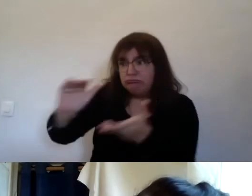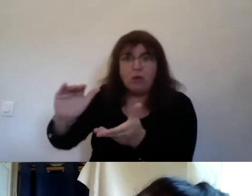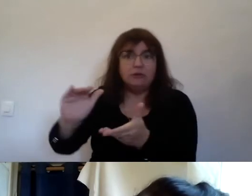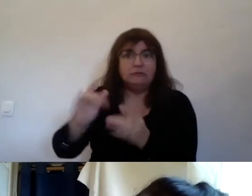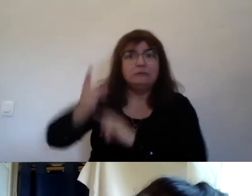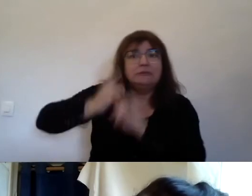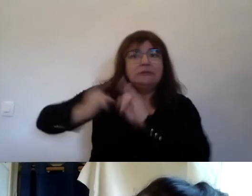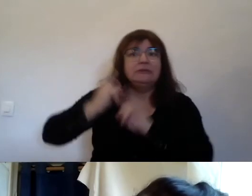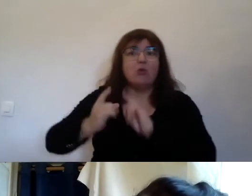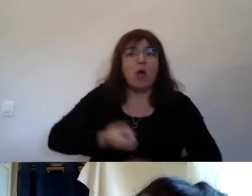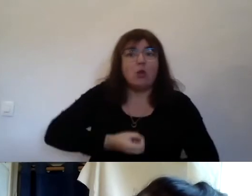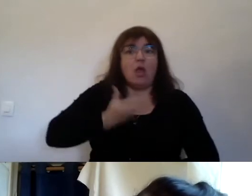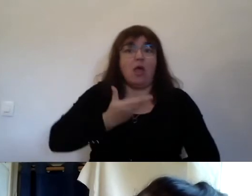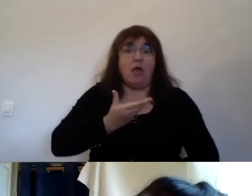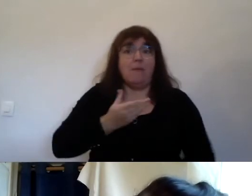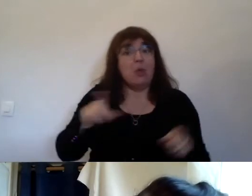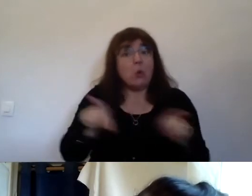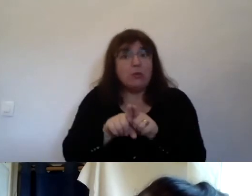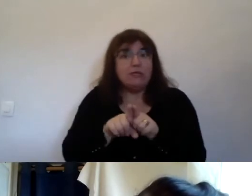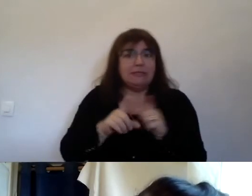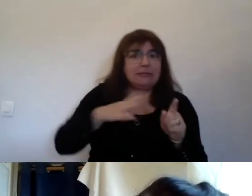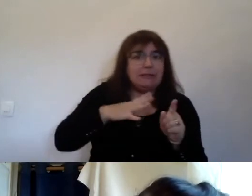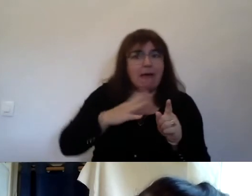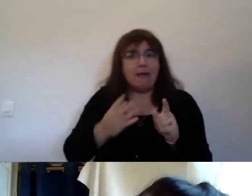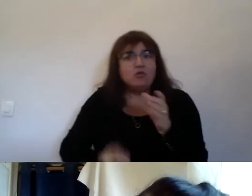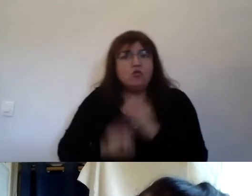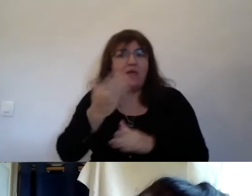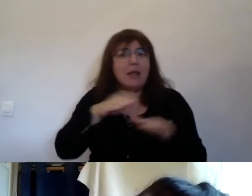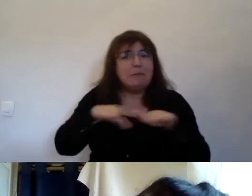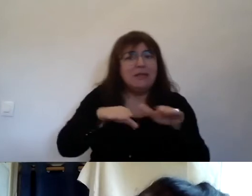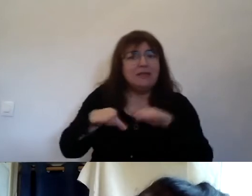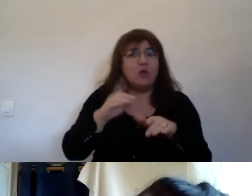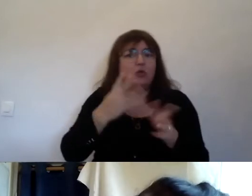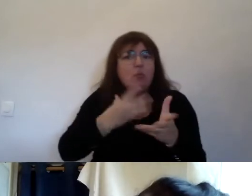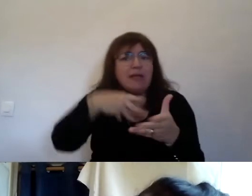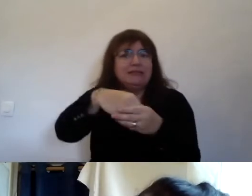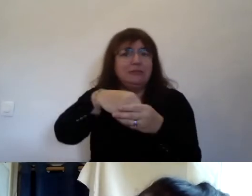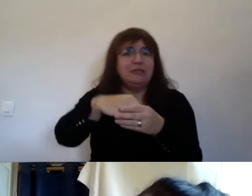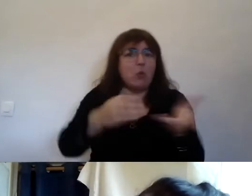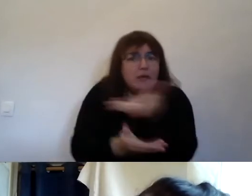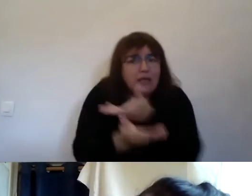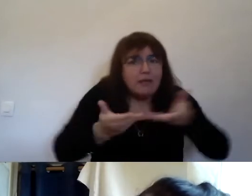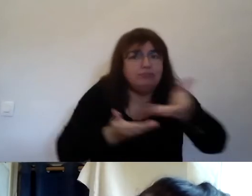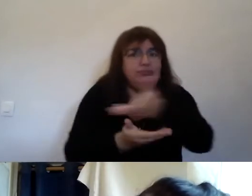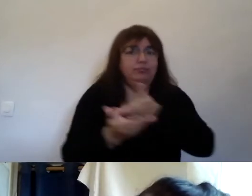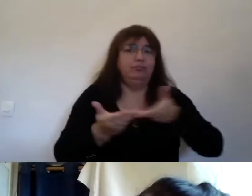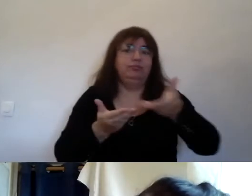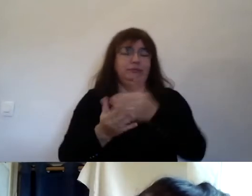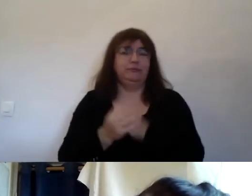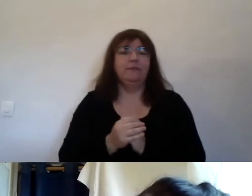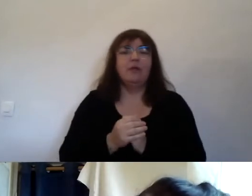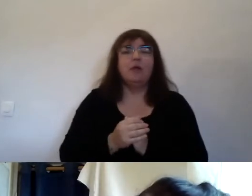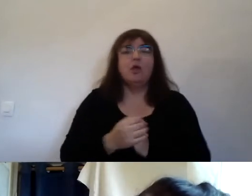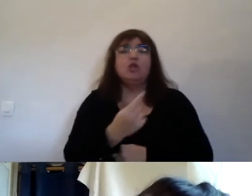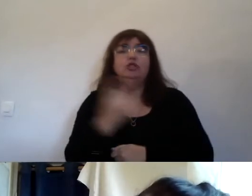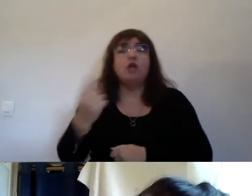plus vers le développement d'approches spécifiques, participatives et interactives. Il ne s'agit plus seulement de rendre les